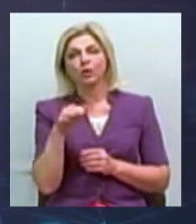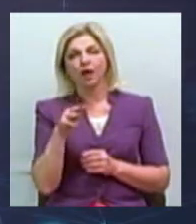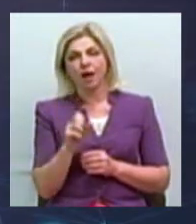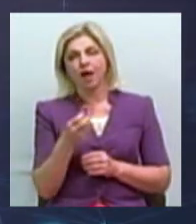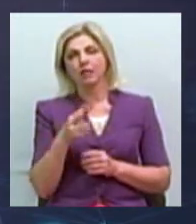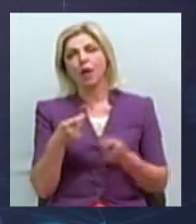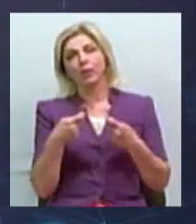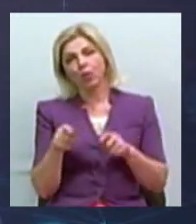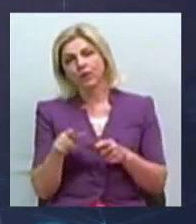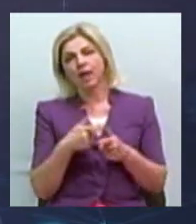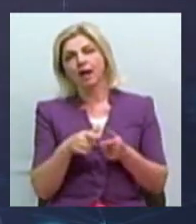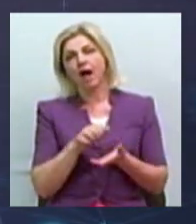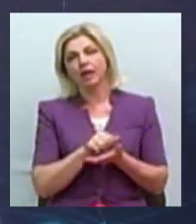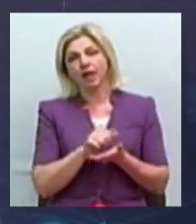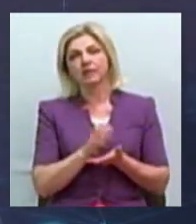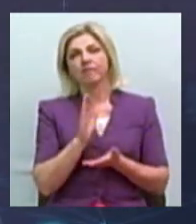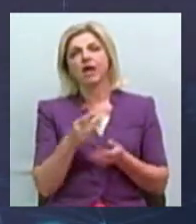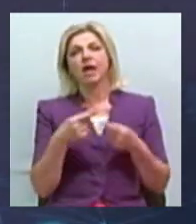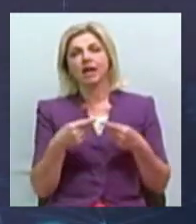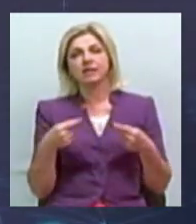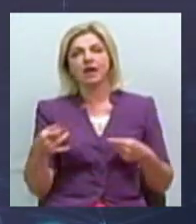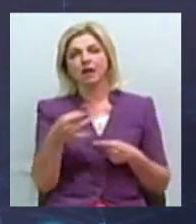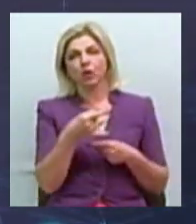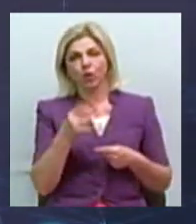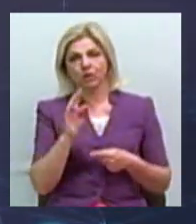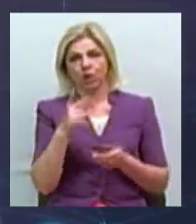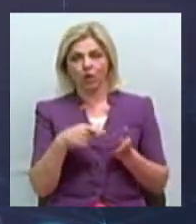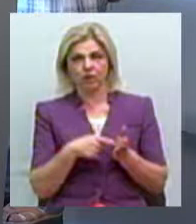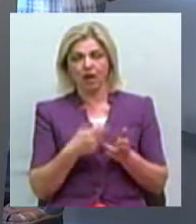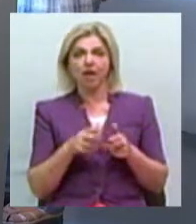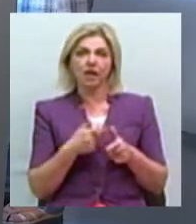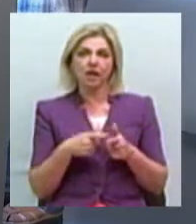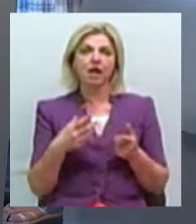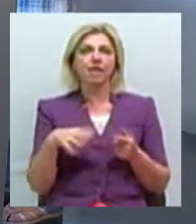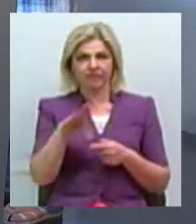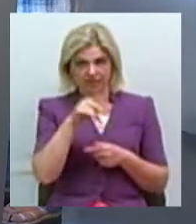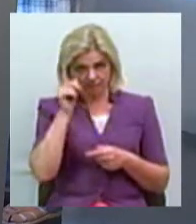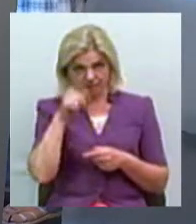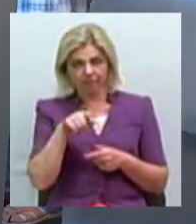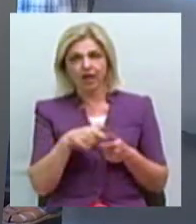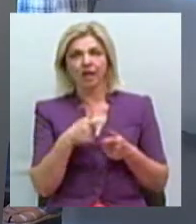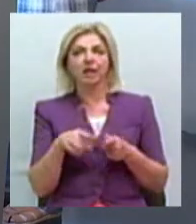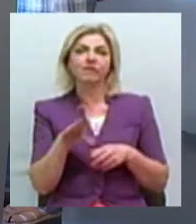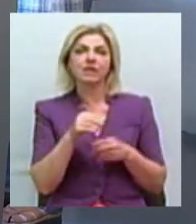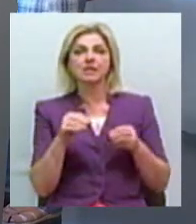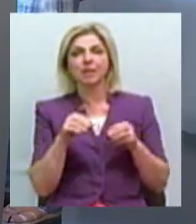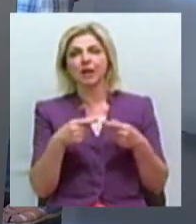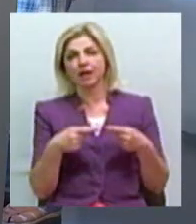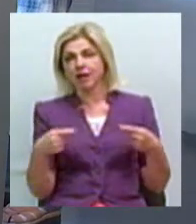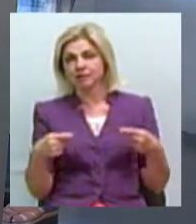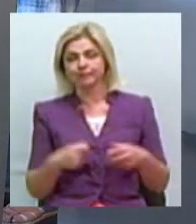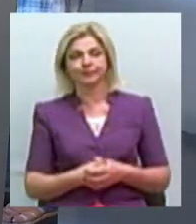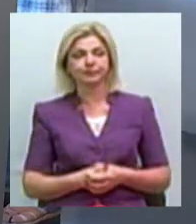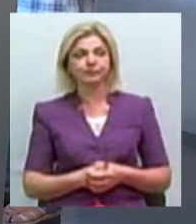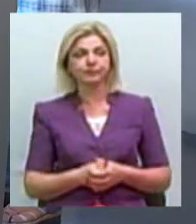оренди в різних районах Миколаєва? Чи по всіх районах це відомо? Чи вся земля оцінена? Вопрос понятний, да.